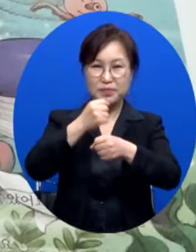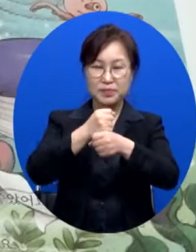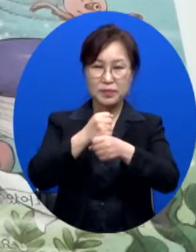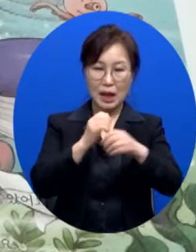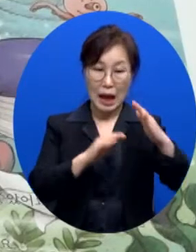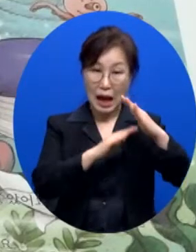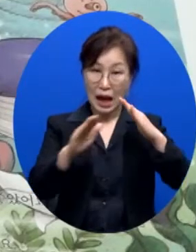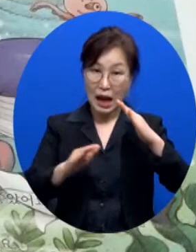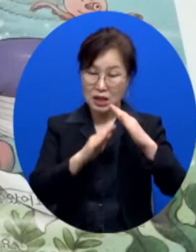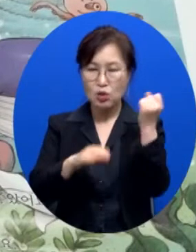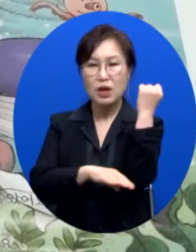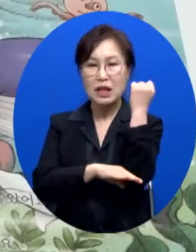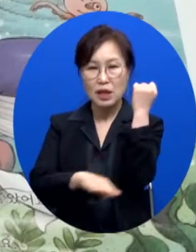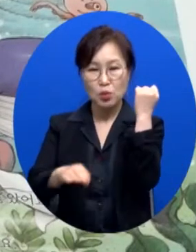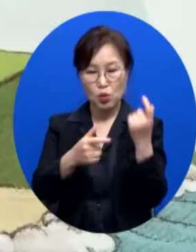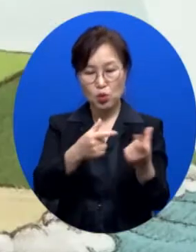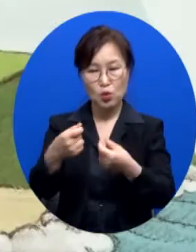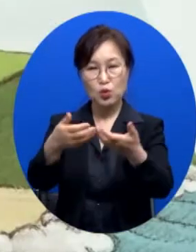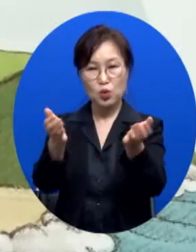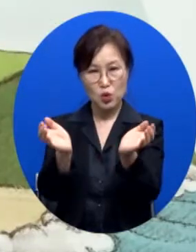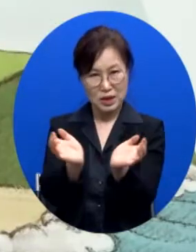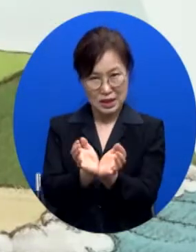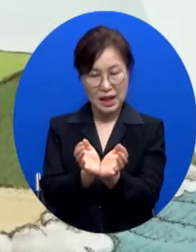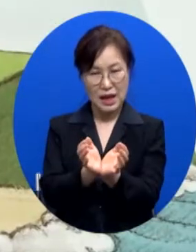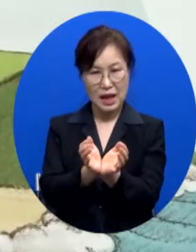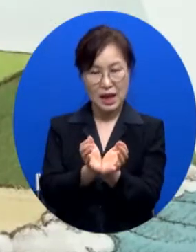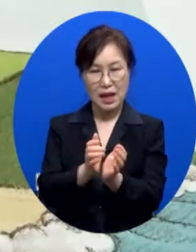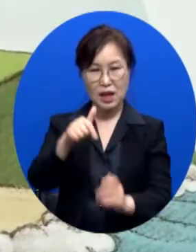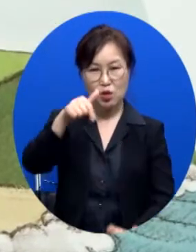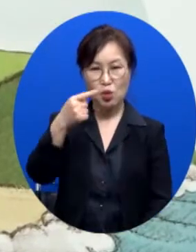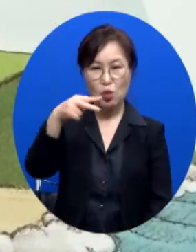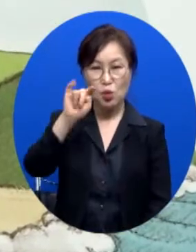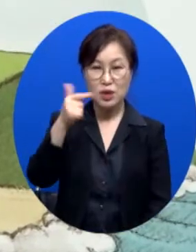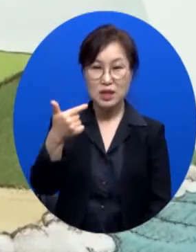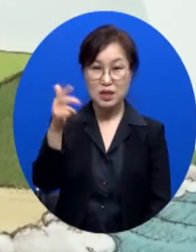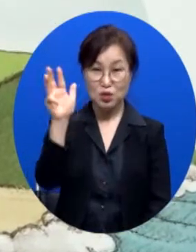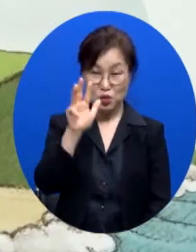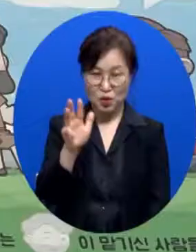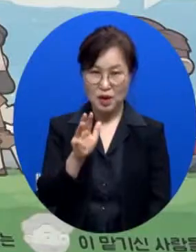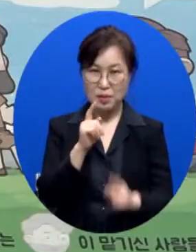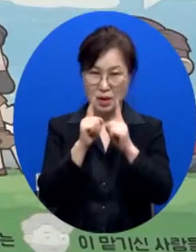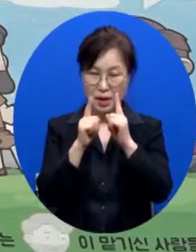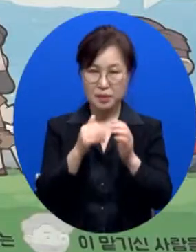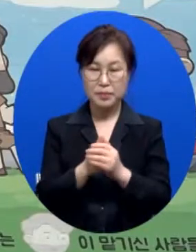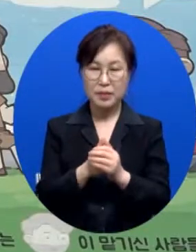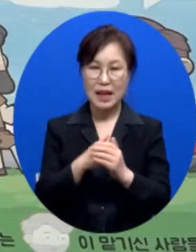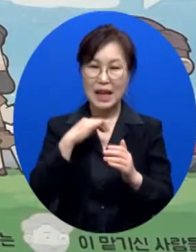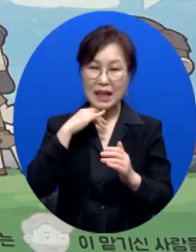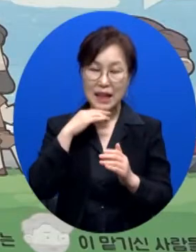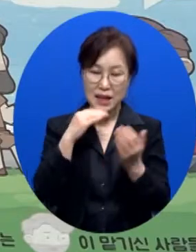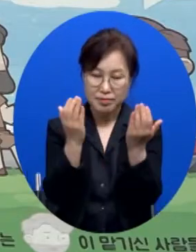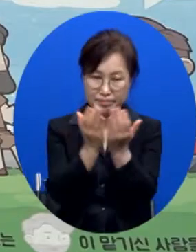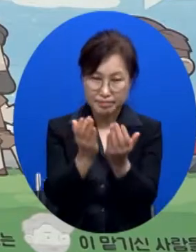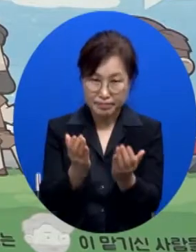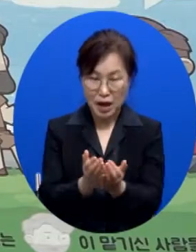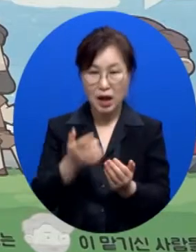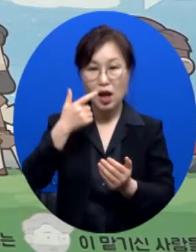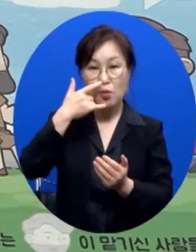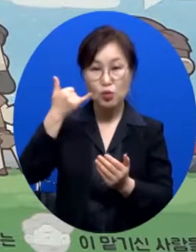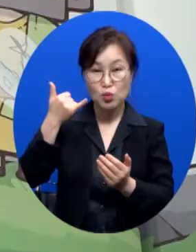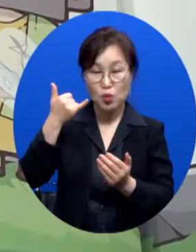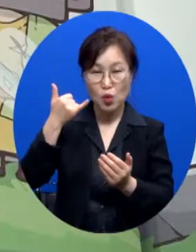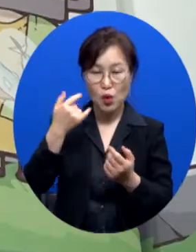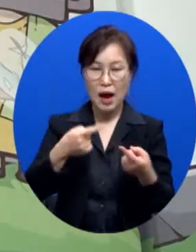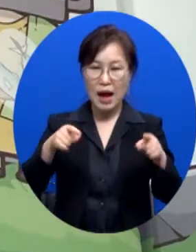가정은 가장 기본적인 공동체라 말하는 고신 총회교육원. 자녀 연령대와 수준에 맞춰 부모님 품 안에서 읽을